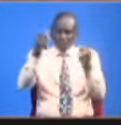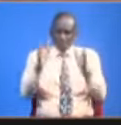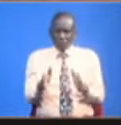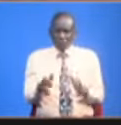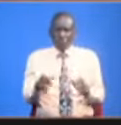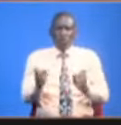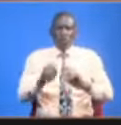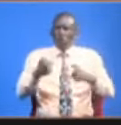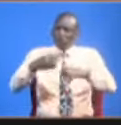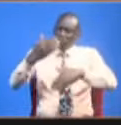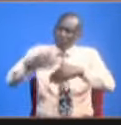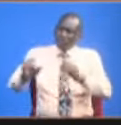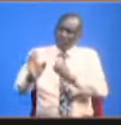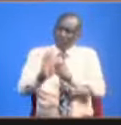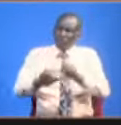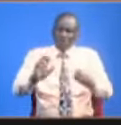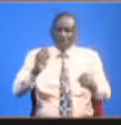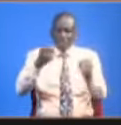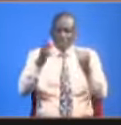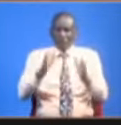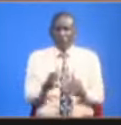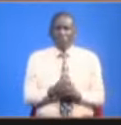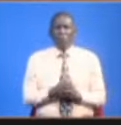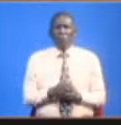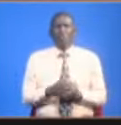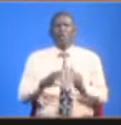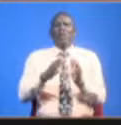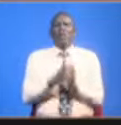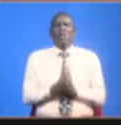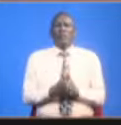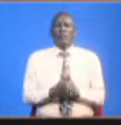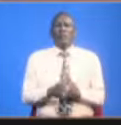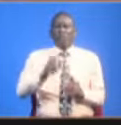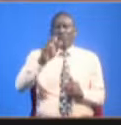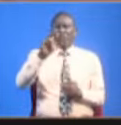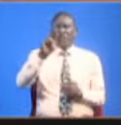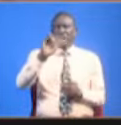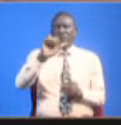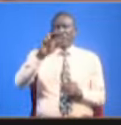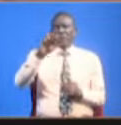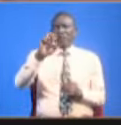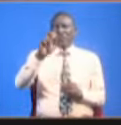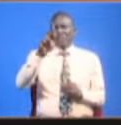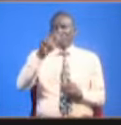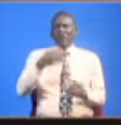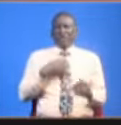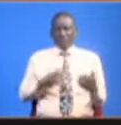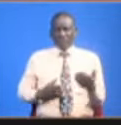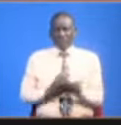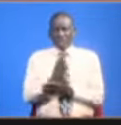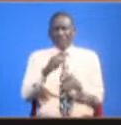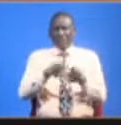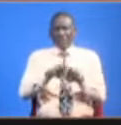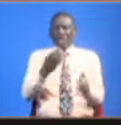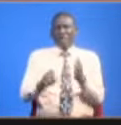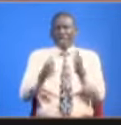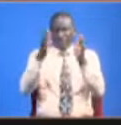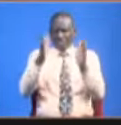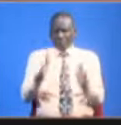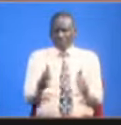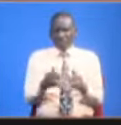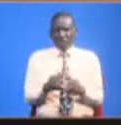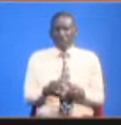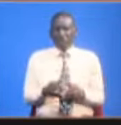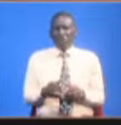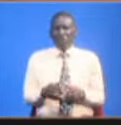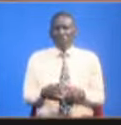nchi jirani, ni mwana Kenya na ako na haki kama mtu mwingine yoyote kukalia